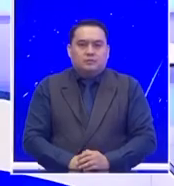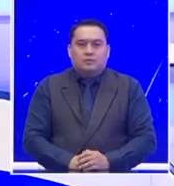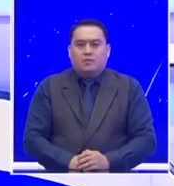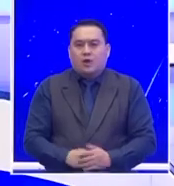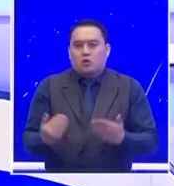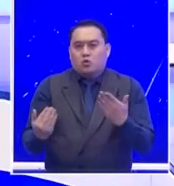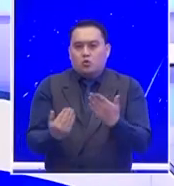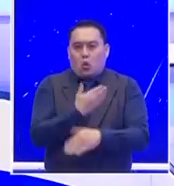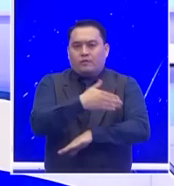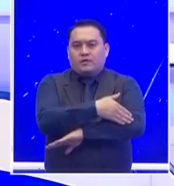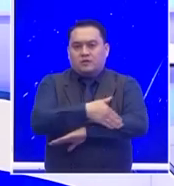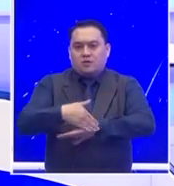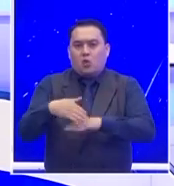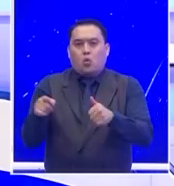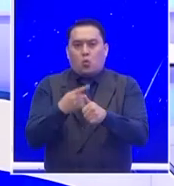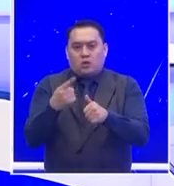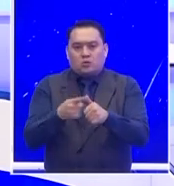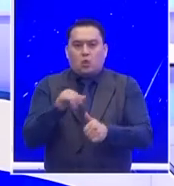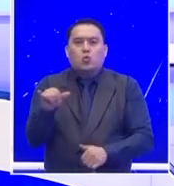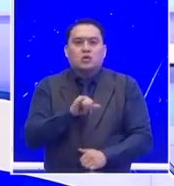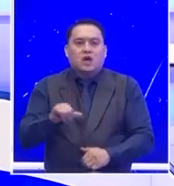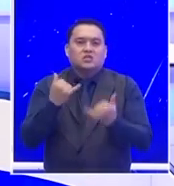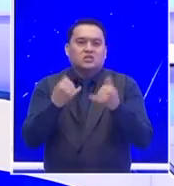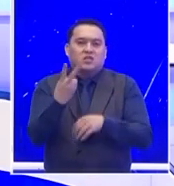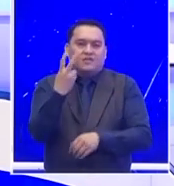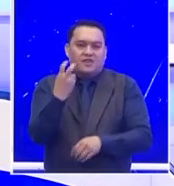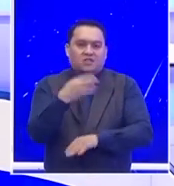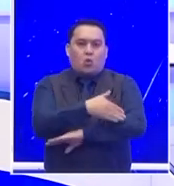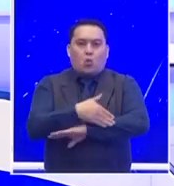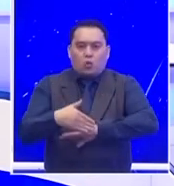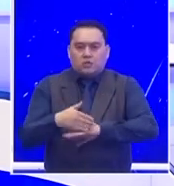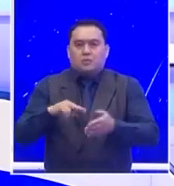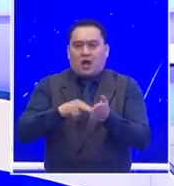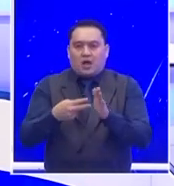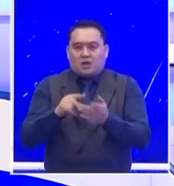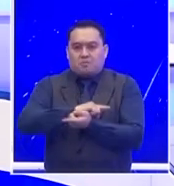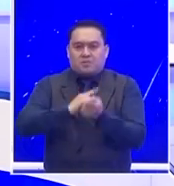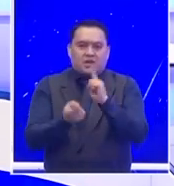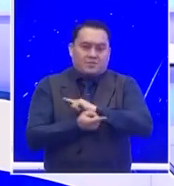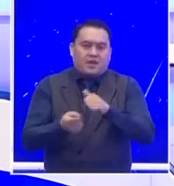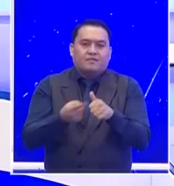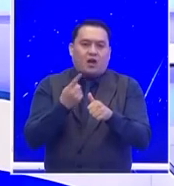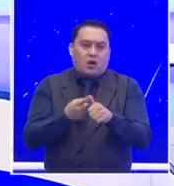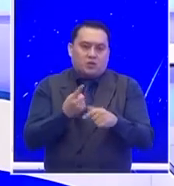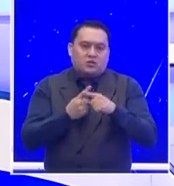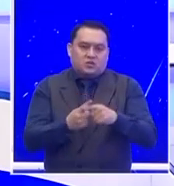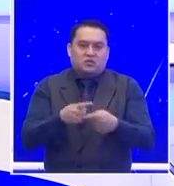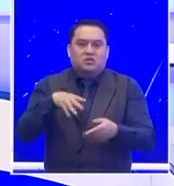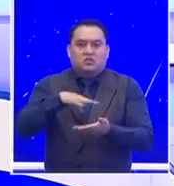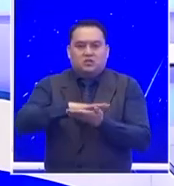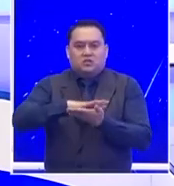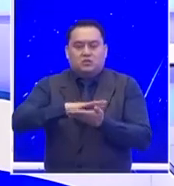Новые названия улиц получат Уральска. Всего из 200 улиц, которые планировались переименовать, положительное